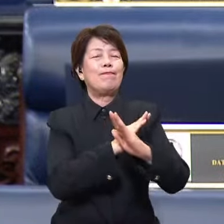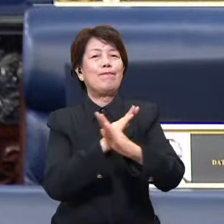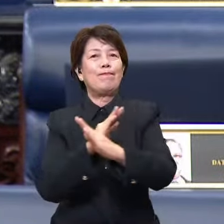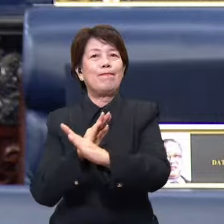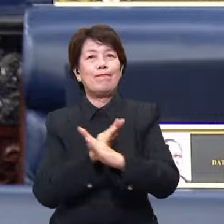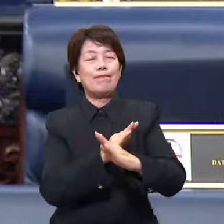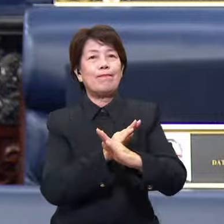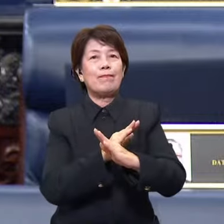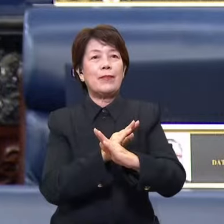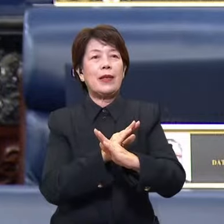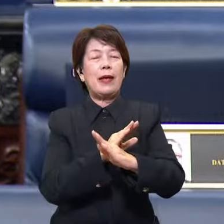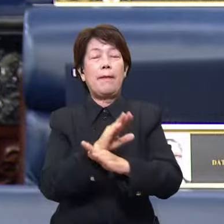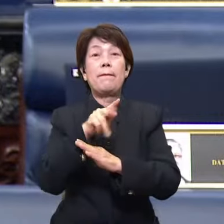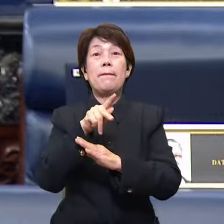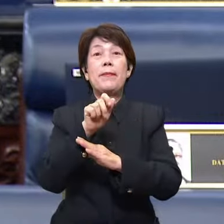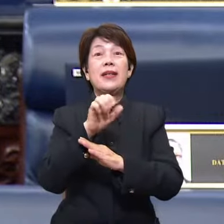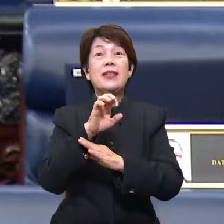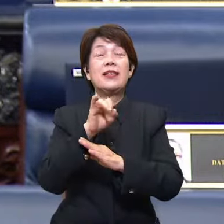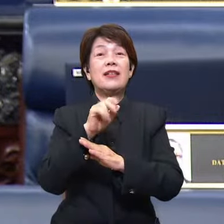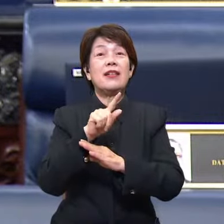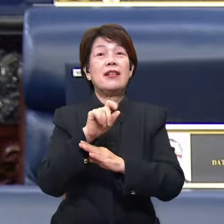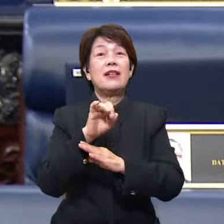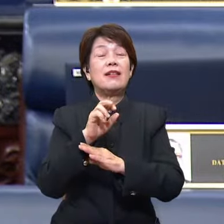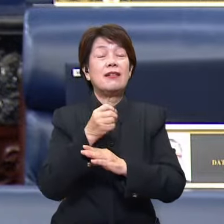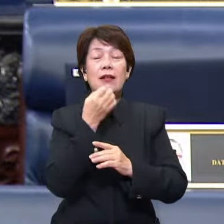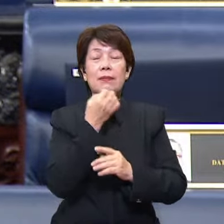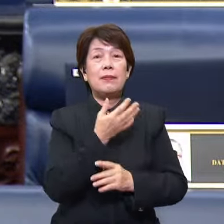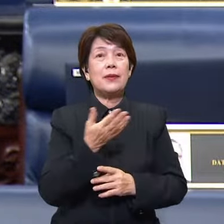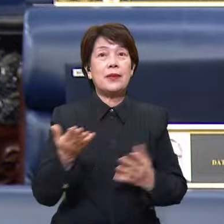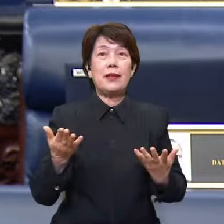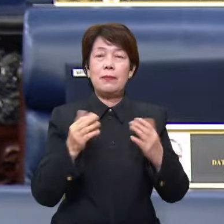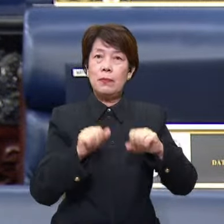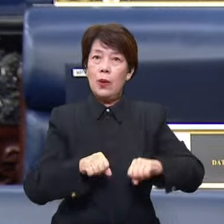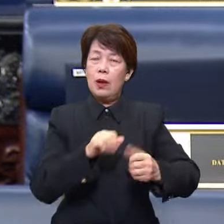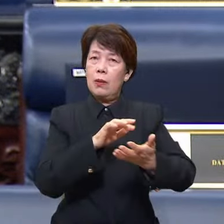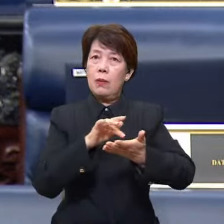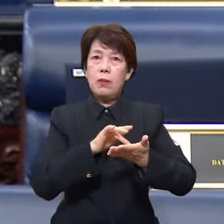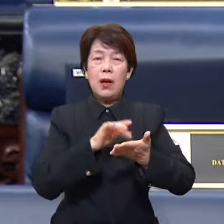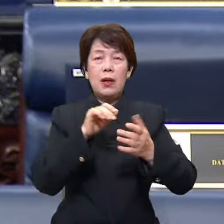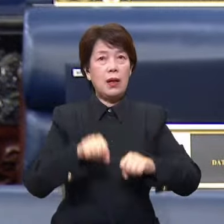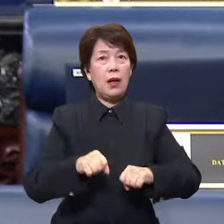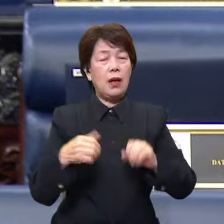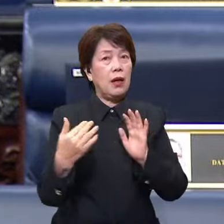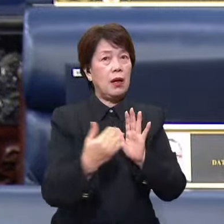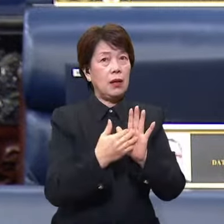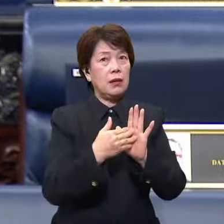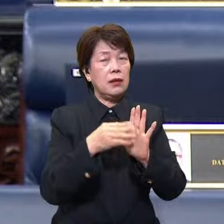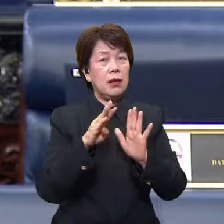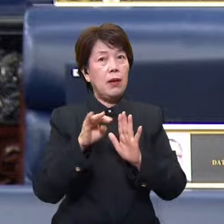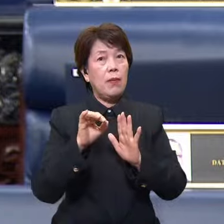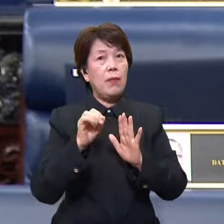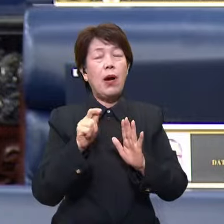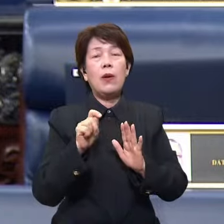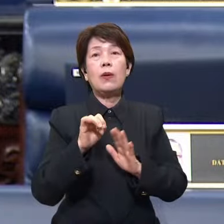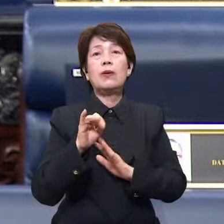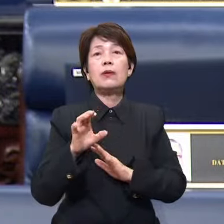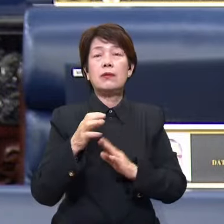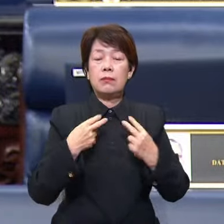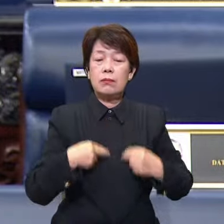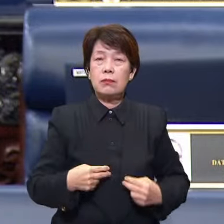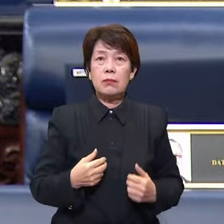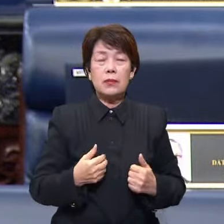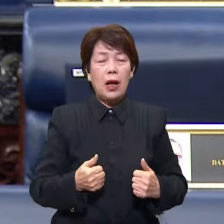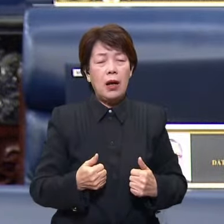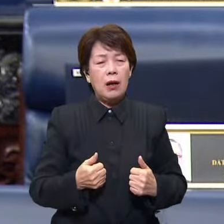penicillin, bayangkan pelbagai antibiotik hari ini yang kita gunakan secara berkesan, tiba-tiba ia tidak menjadi